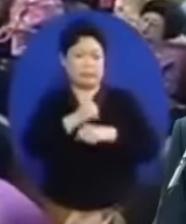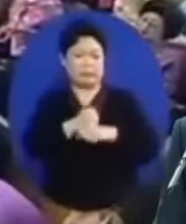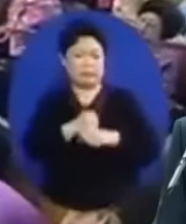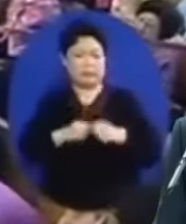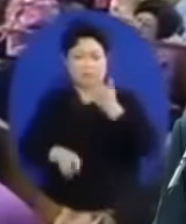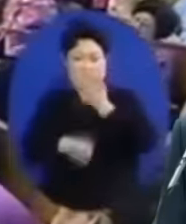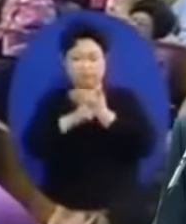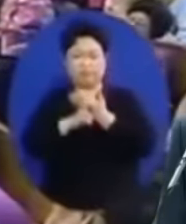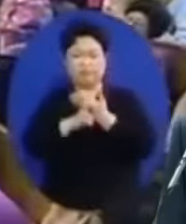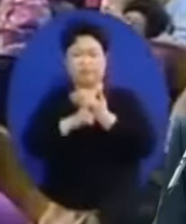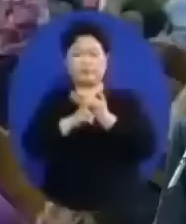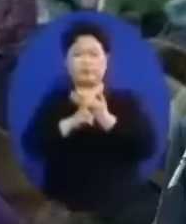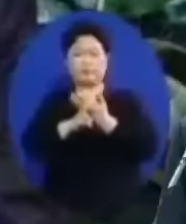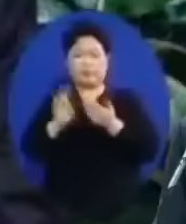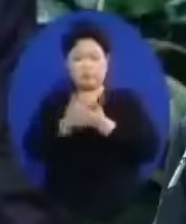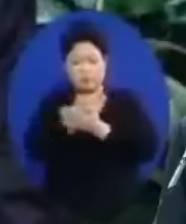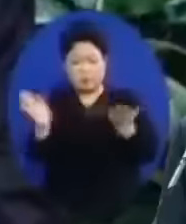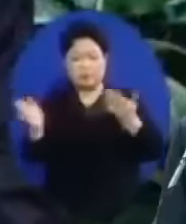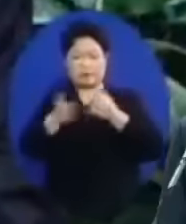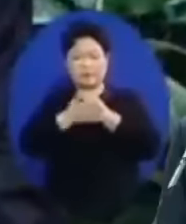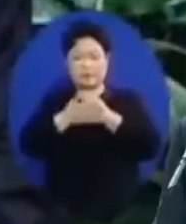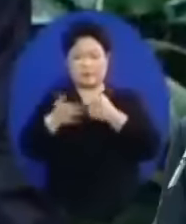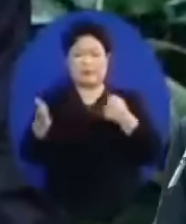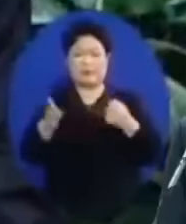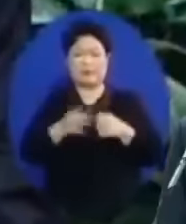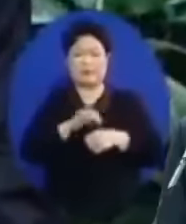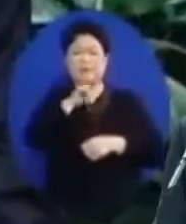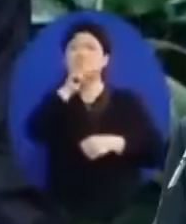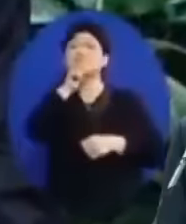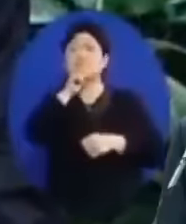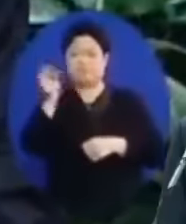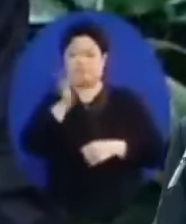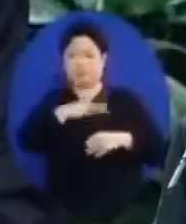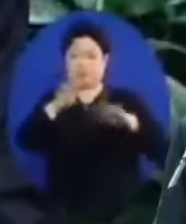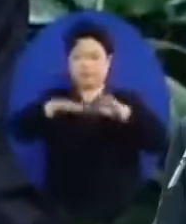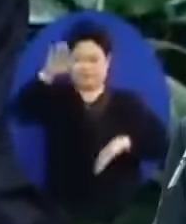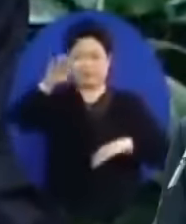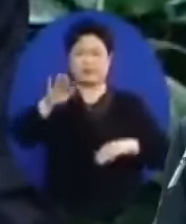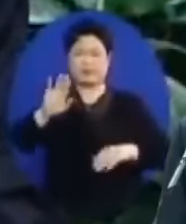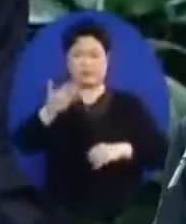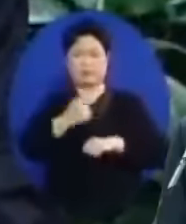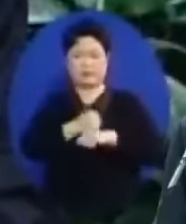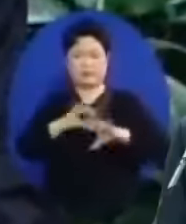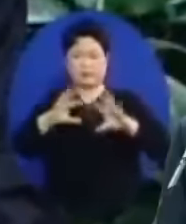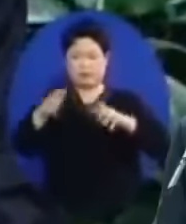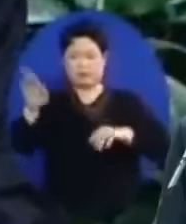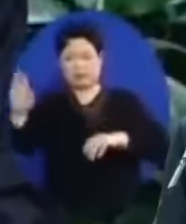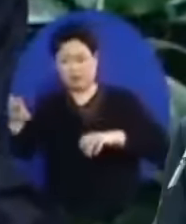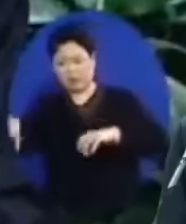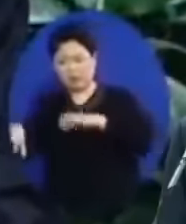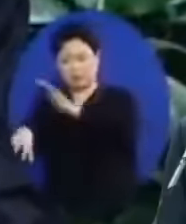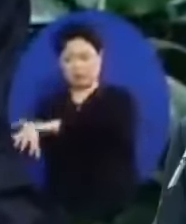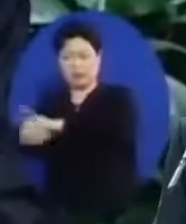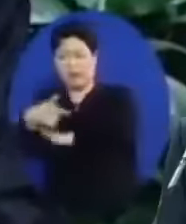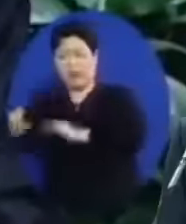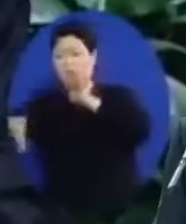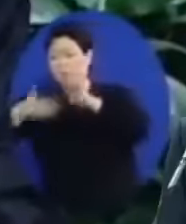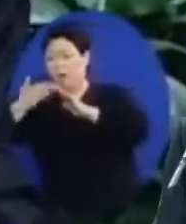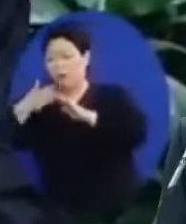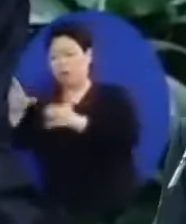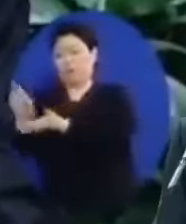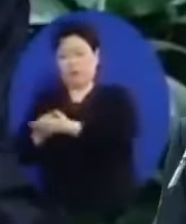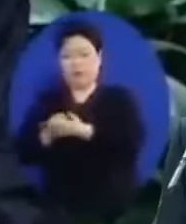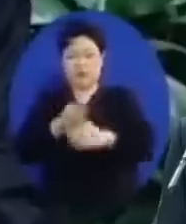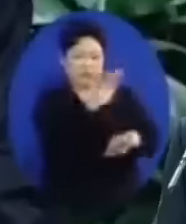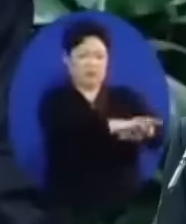불공평한 분배로 말미암아 빈부의 격차가 심해지는 것입니다. 지구 한쪽에서는 너무 먹어서 문제가 되는